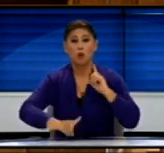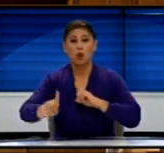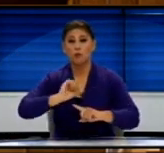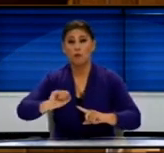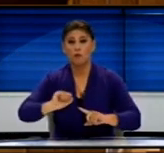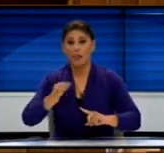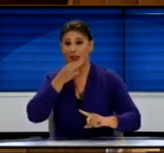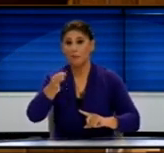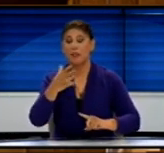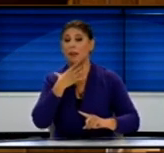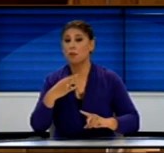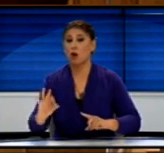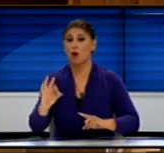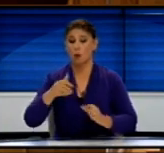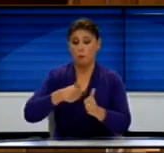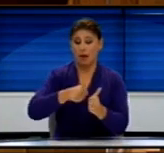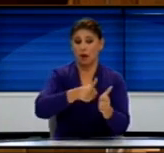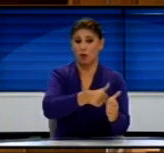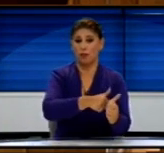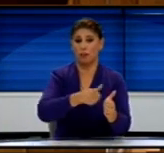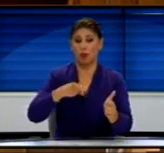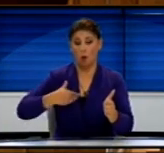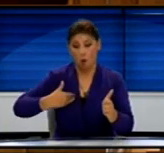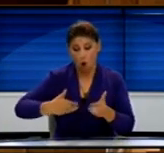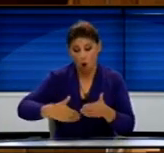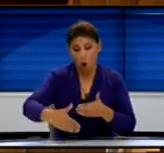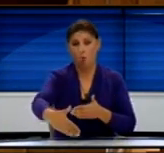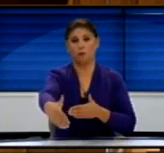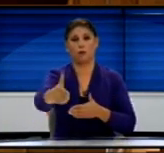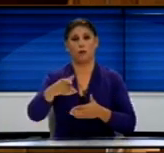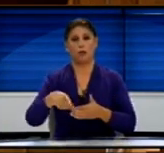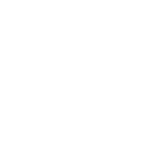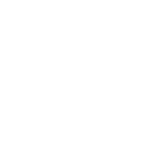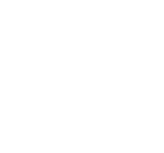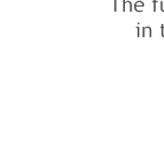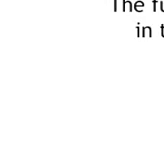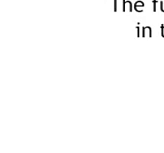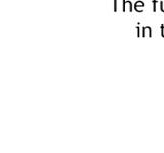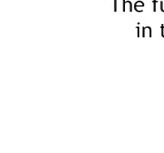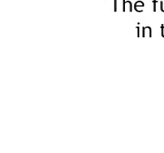αποκαλύψει για ποιον λόγο παρακολουθήθηκε όλο αυτό το διάστημα ο πρόεδρος του ΠΑΣΟΚ.